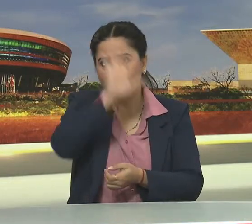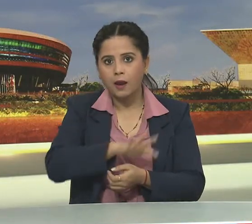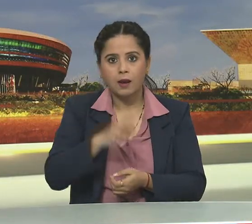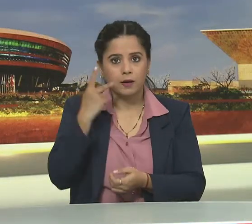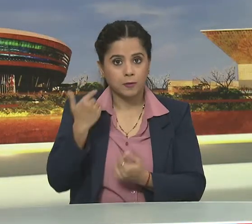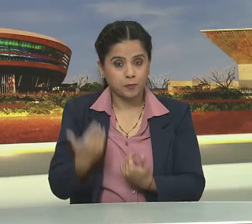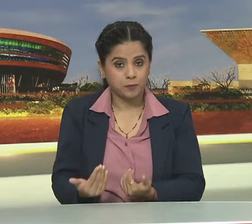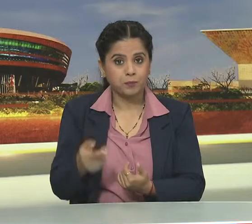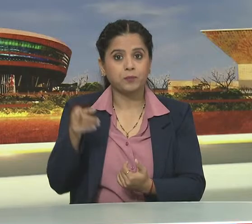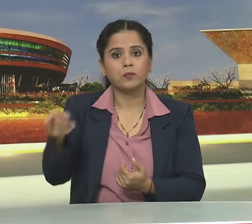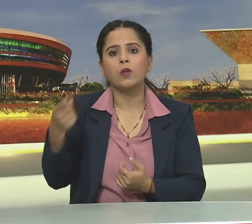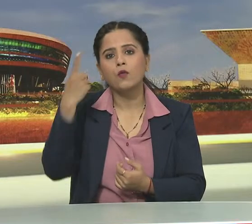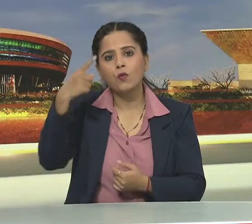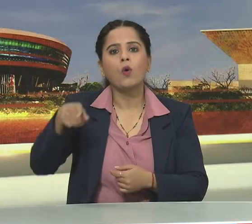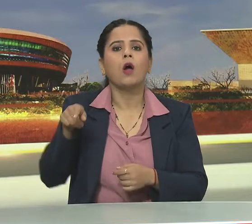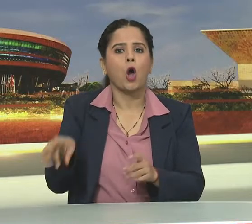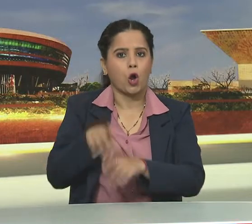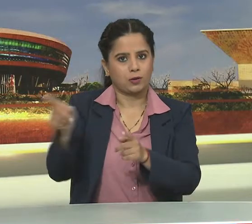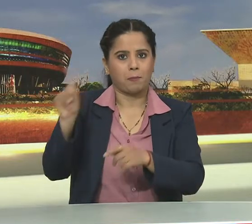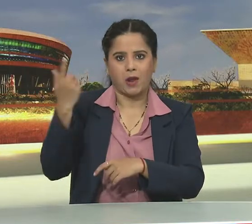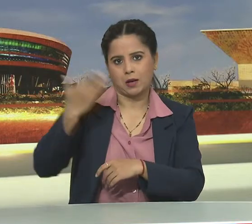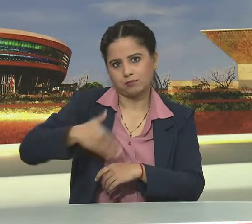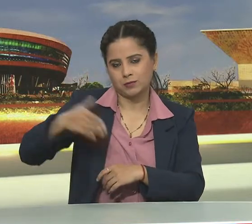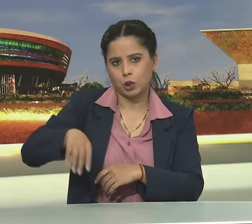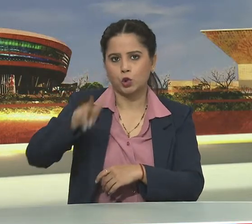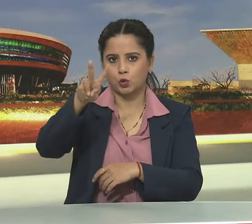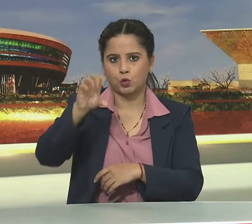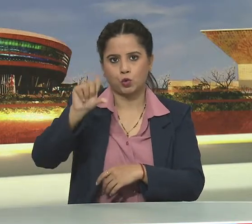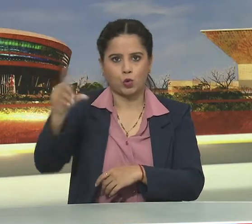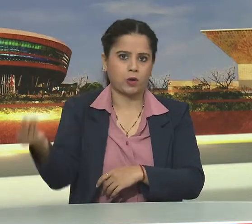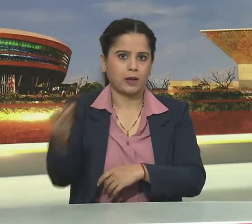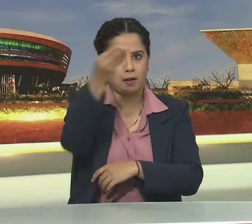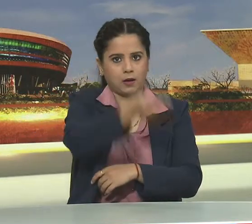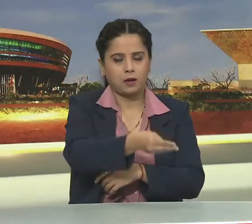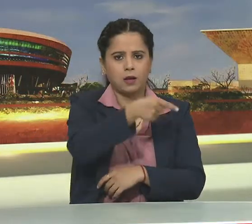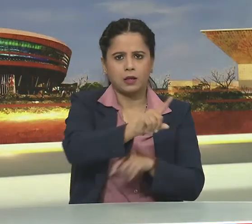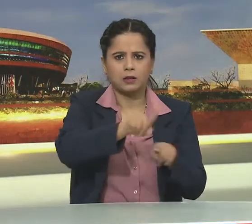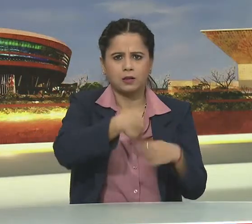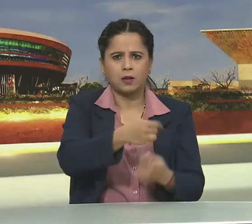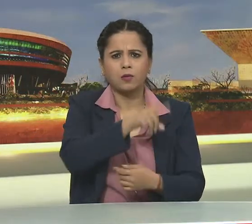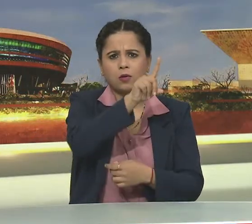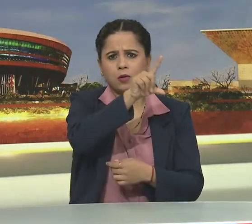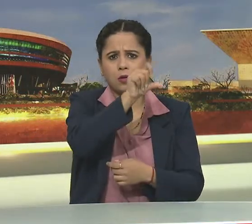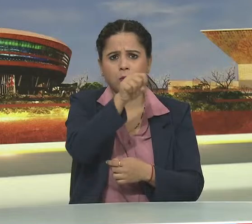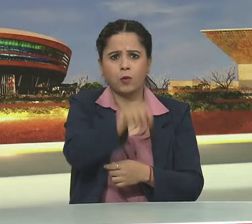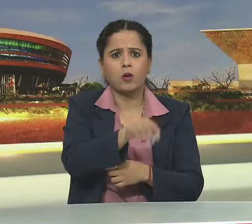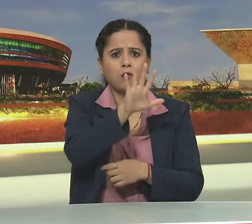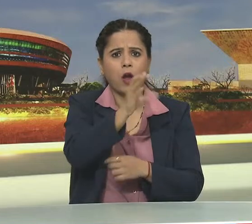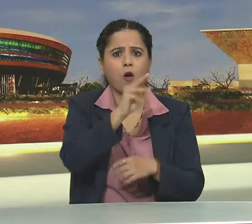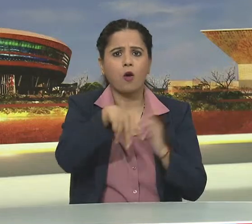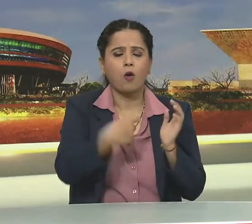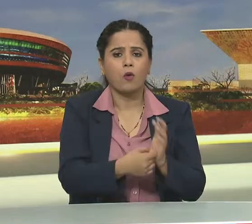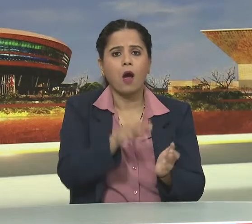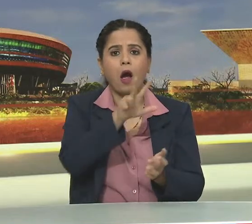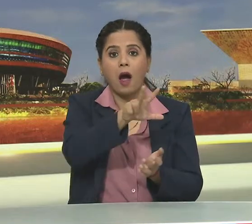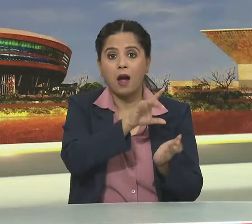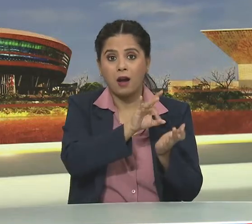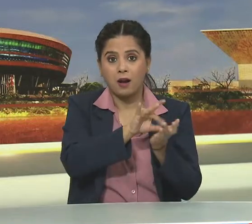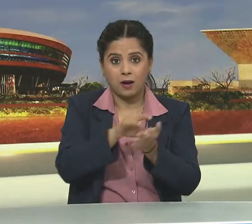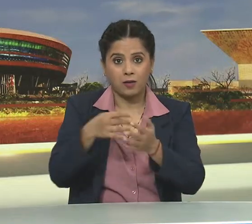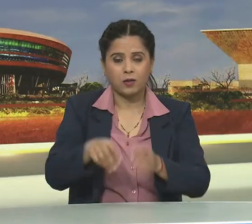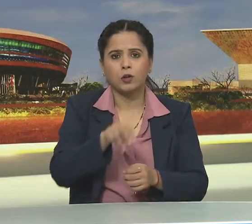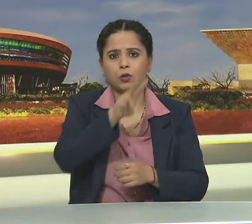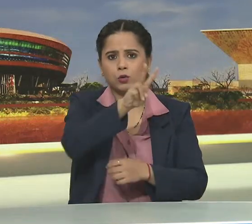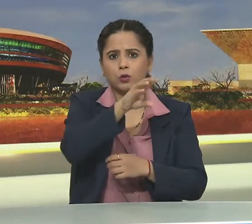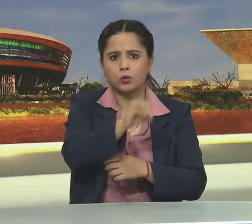सामने जीत के लिए 209 रनों का लक्ष्य था, जिसे टीम ने 19.5 ओवर में 8 विकेट